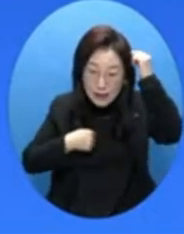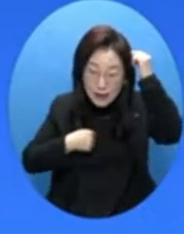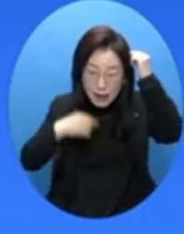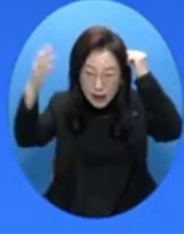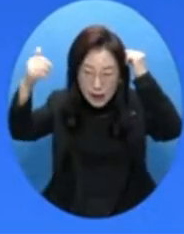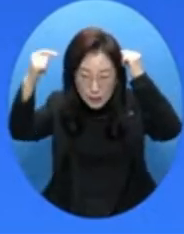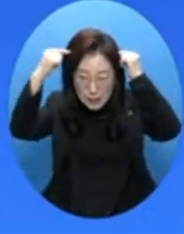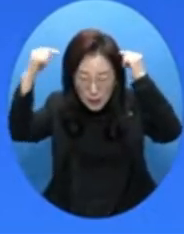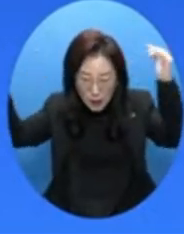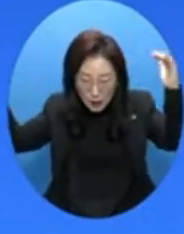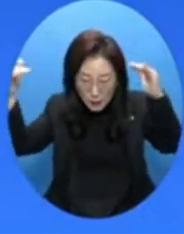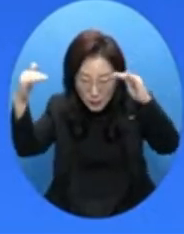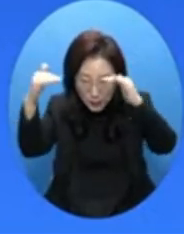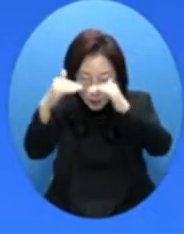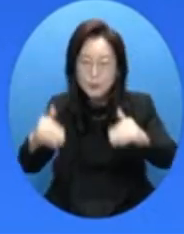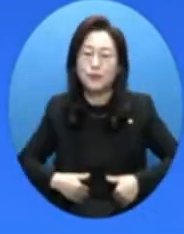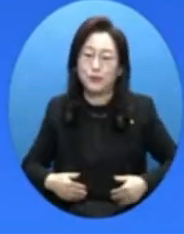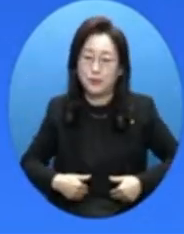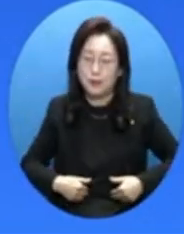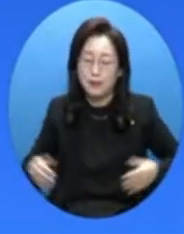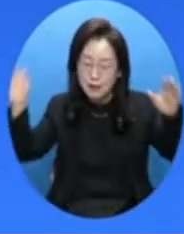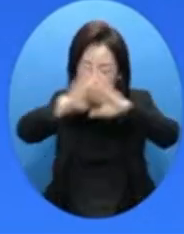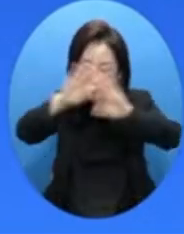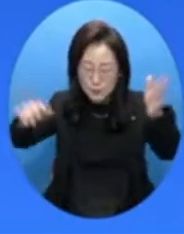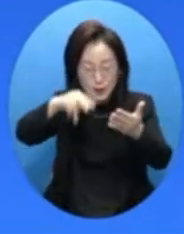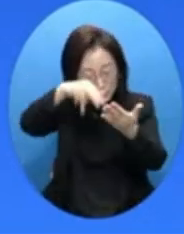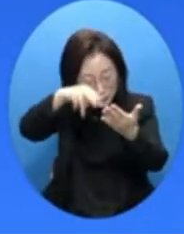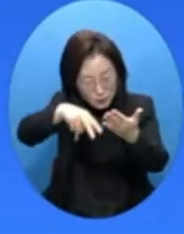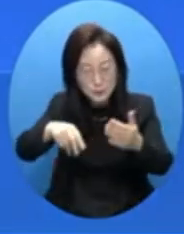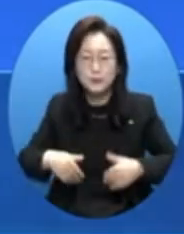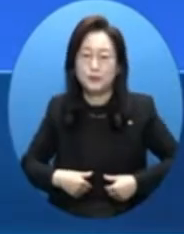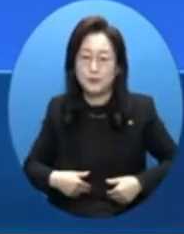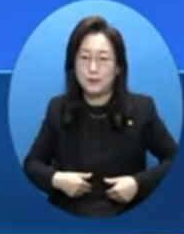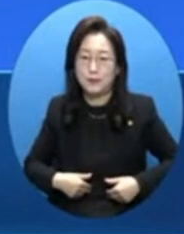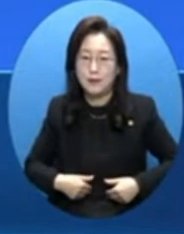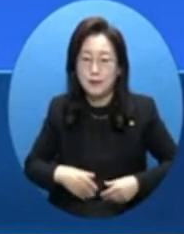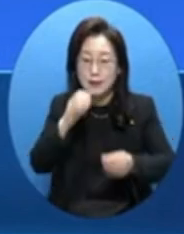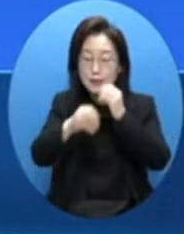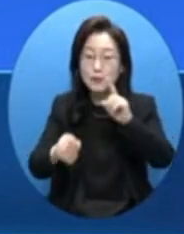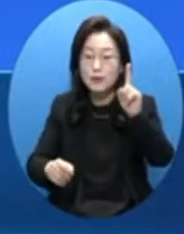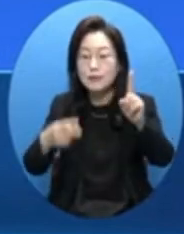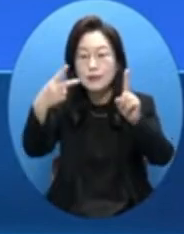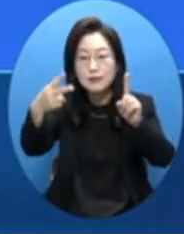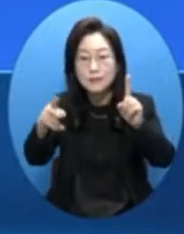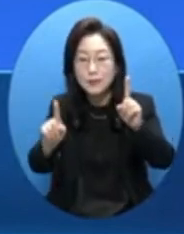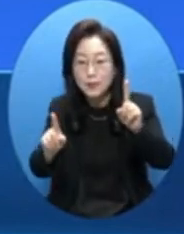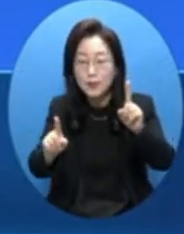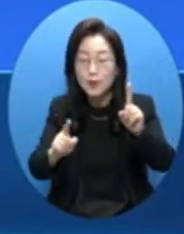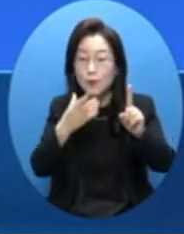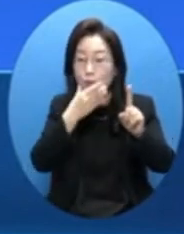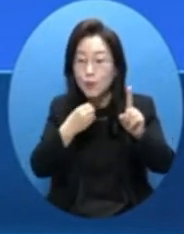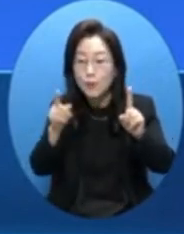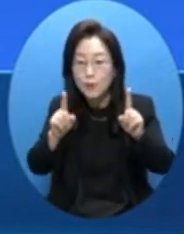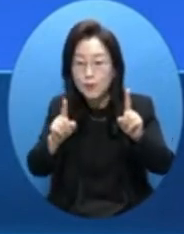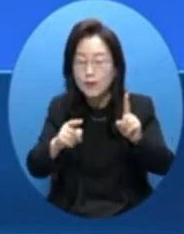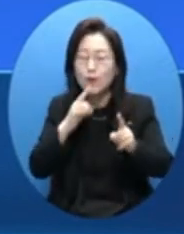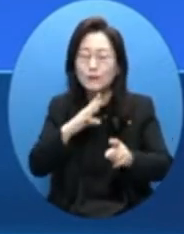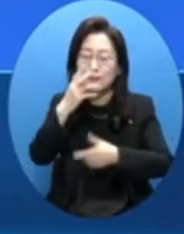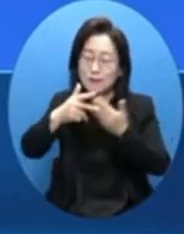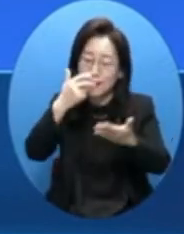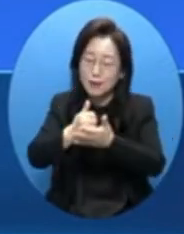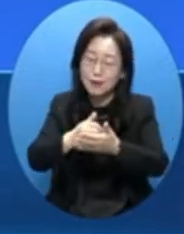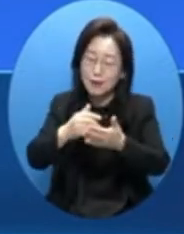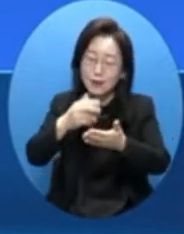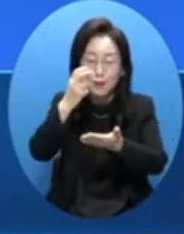됩니다 그렇게 해서 주님의 말씀을 주야로 묵상해야 되는 것입니다 시편 1편 1절에 복 있는 사람이 누구냐 오직 야외에 율법을